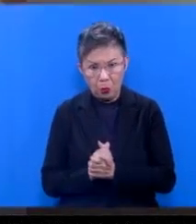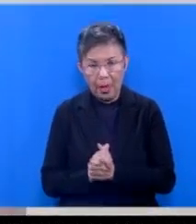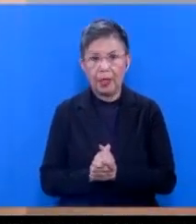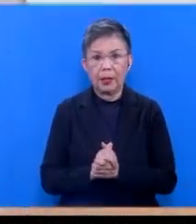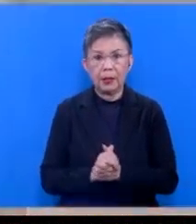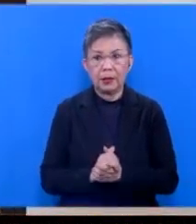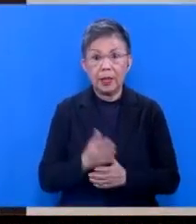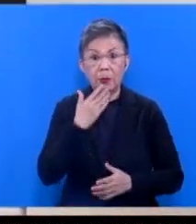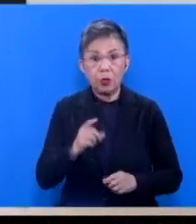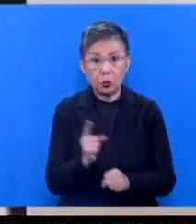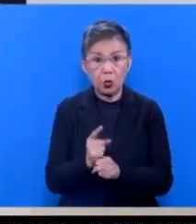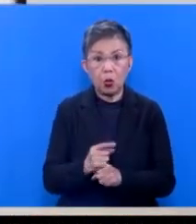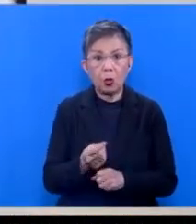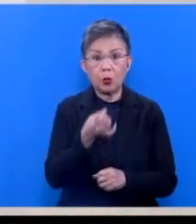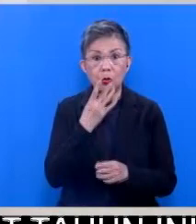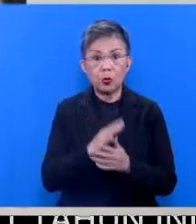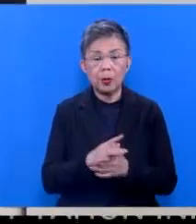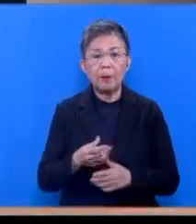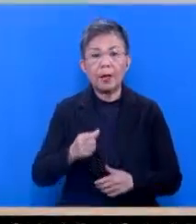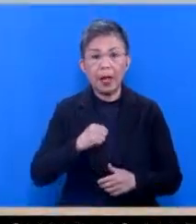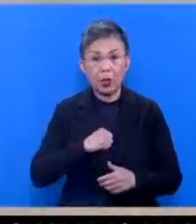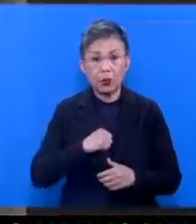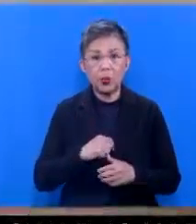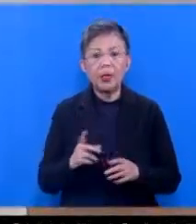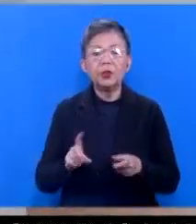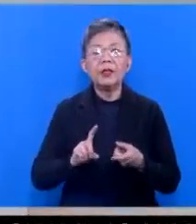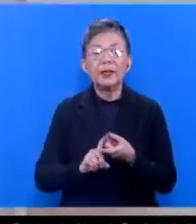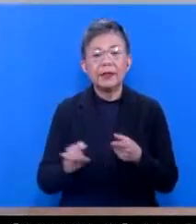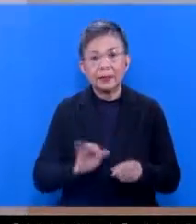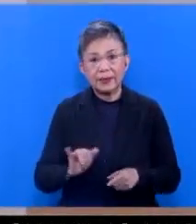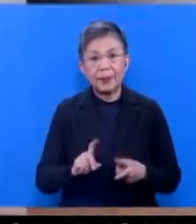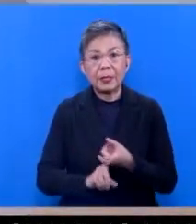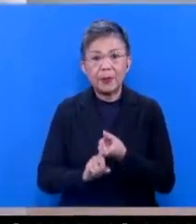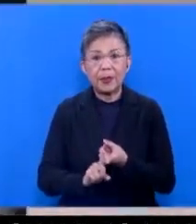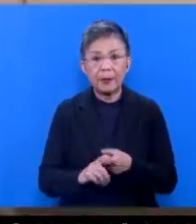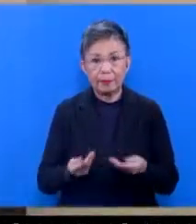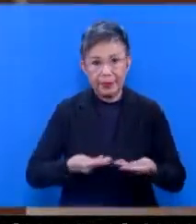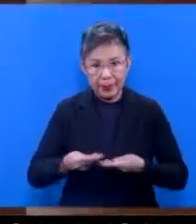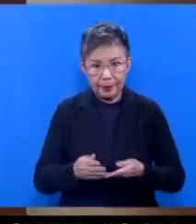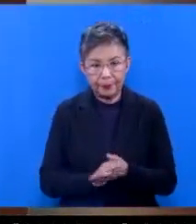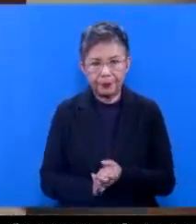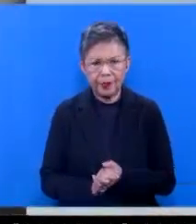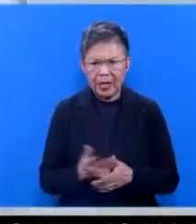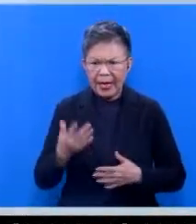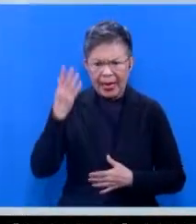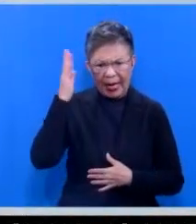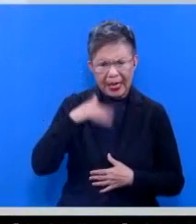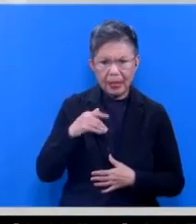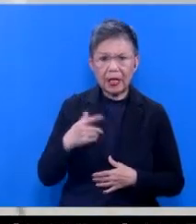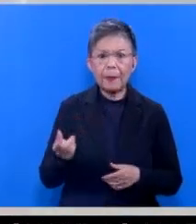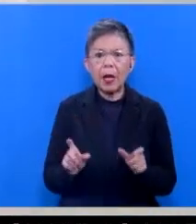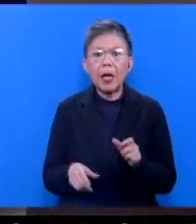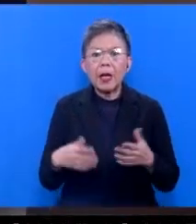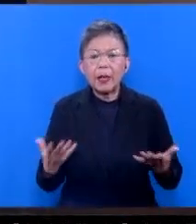Eli Chondro, pemilik apotek, mengaku hubungannya dengan Helena Lim adalah rekan bisnis. Eli merasa heran dengan tanggapan negatif